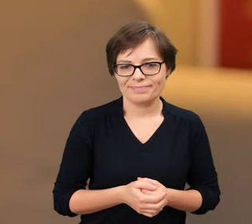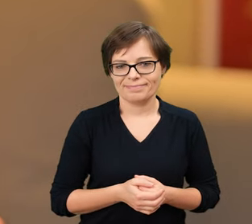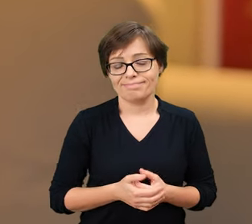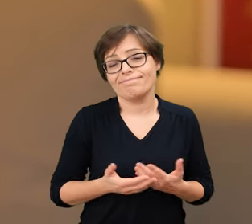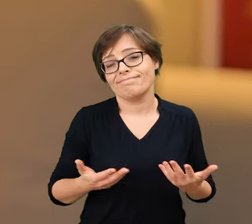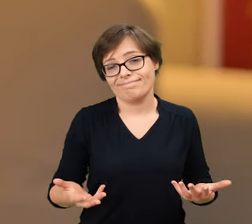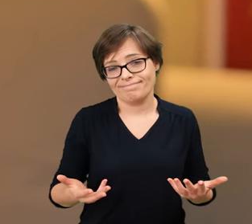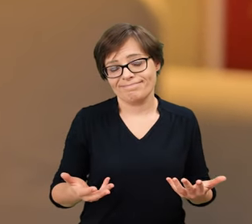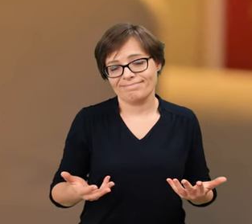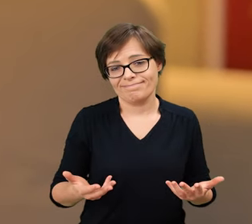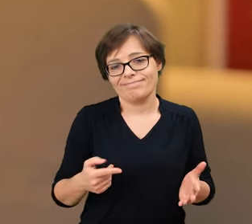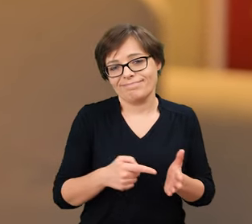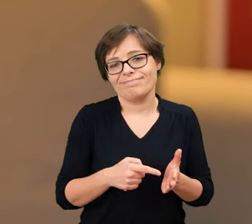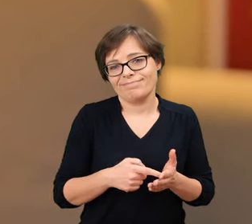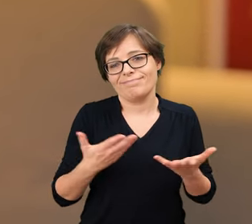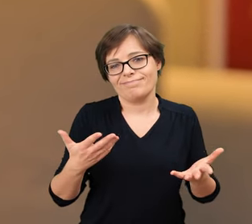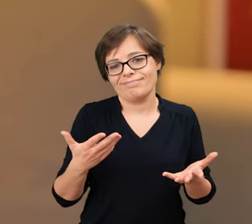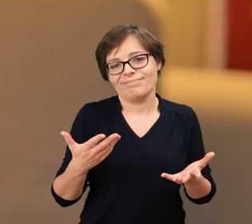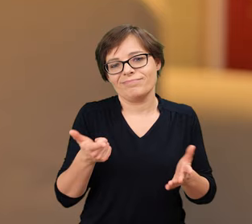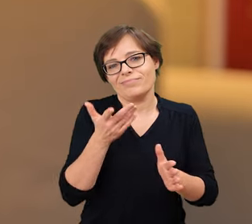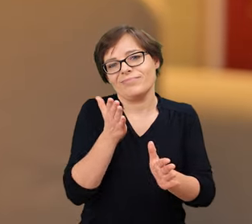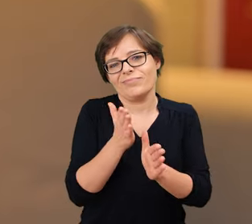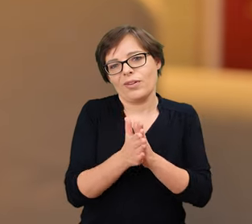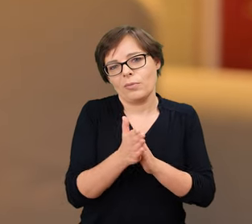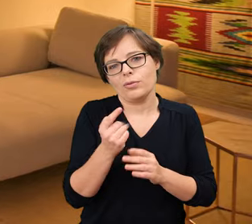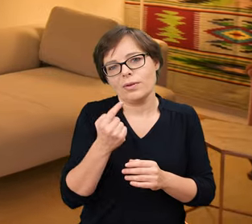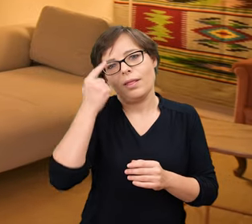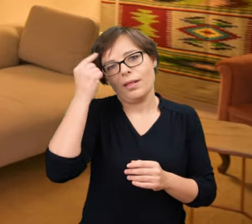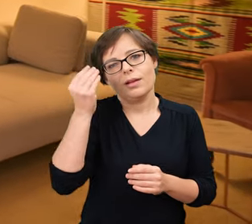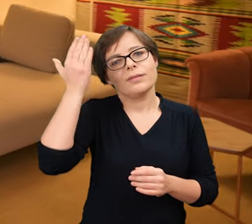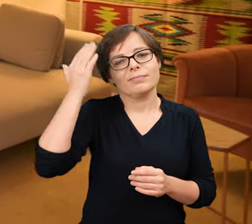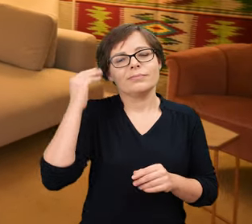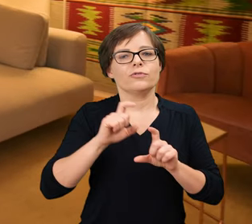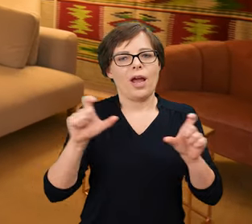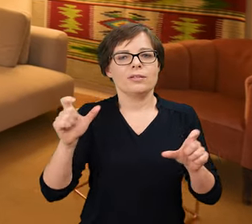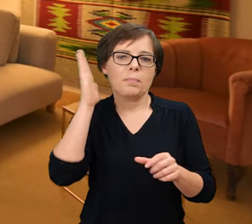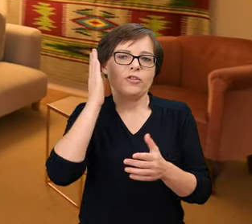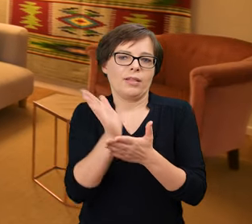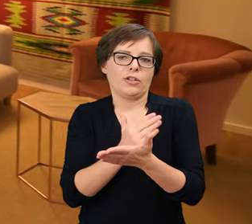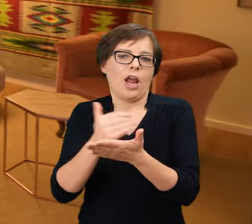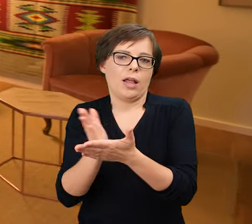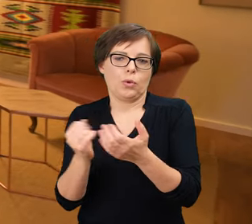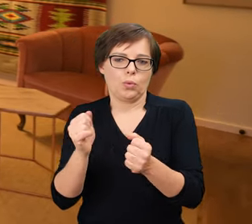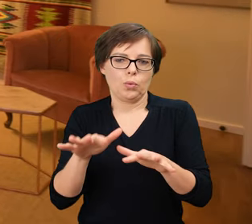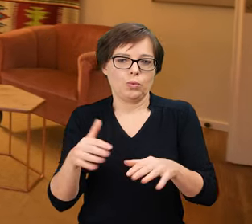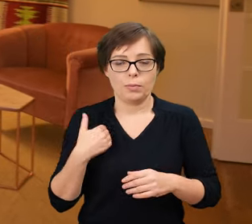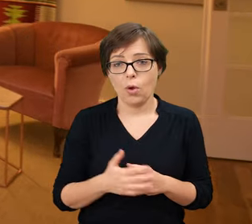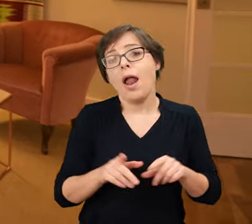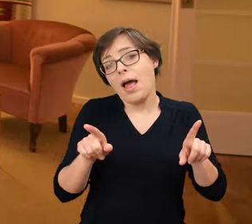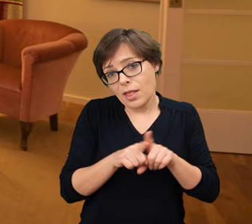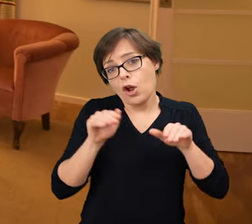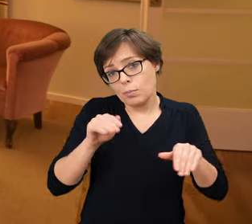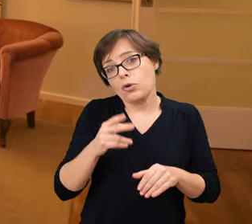znak czasów, kiedy mieszkania dzielono. Można to oczywiście traktować również bardziej